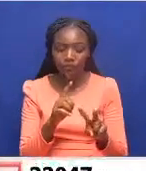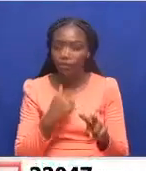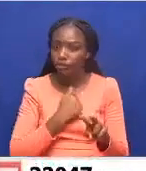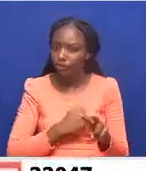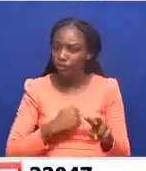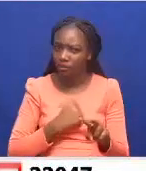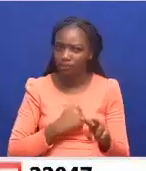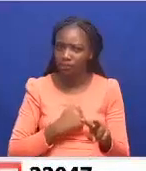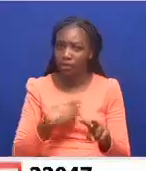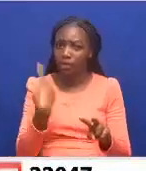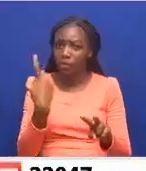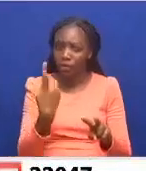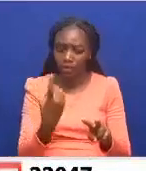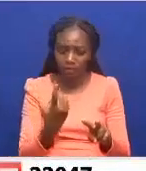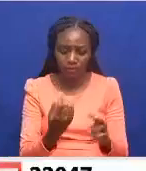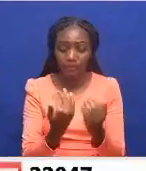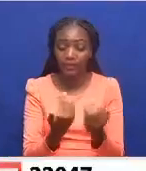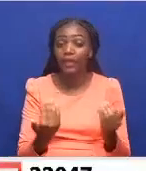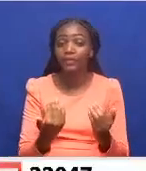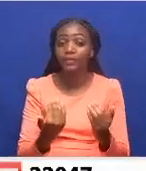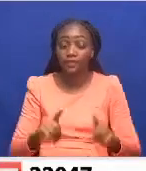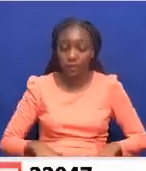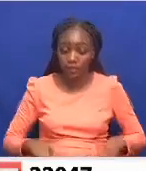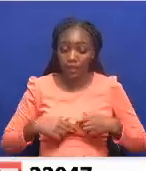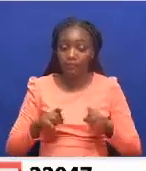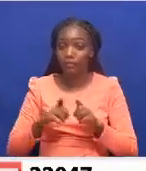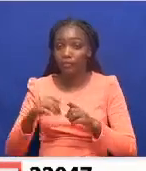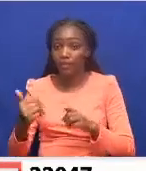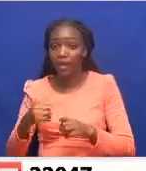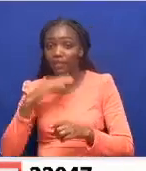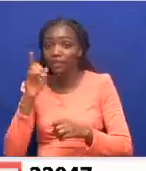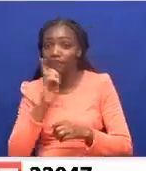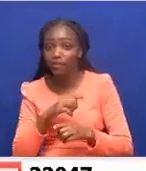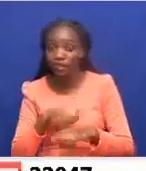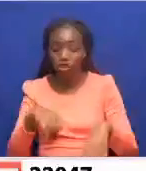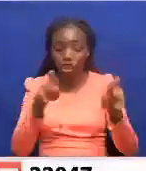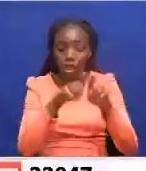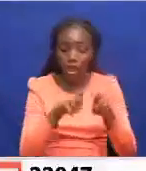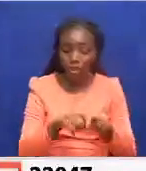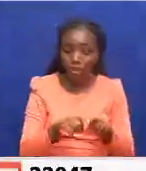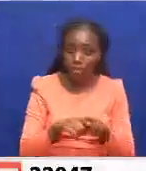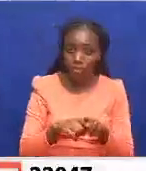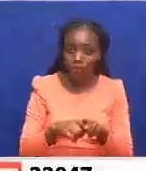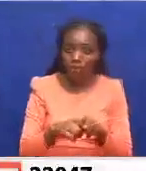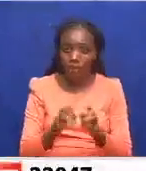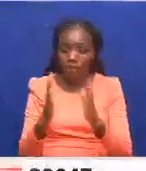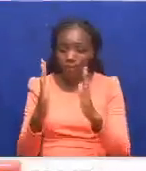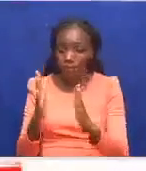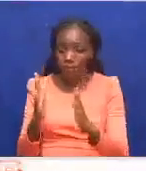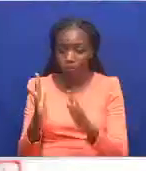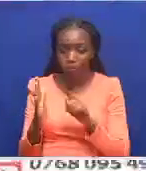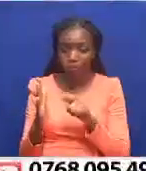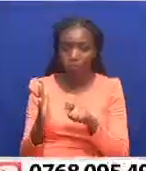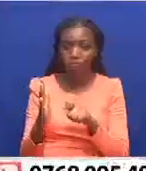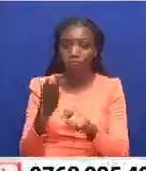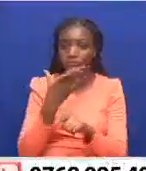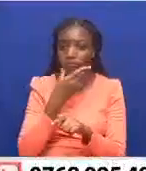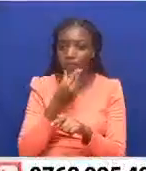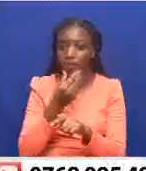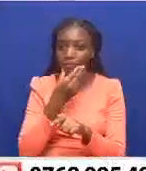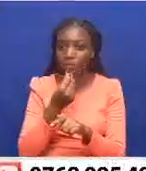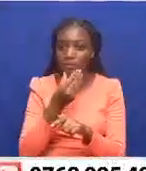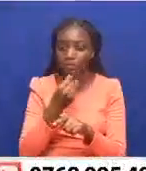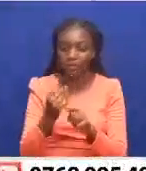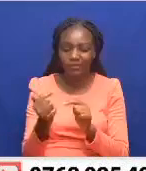mama ako hai. Inakisiwa kwamba marehemu alikuwa na hulka ya kufuatilia maisha ya mkewe, mazungumzo yake